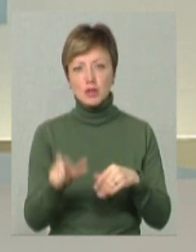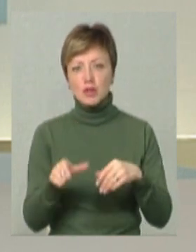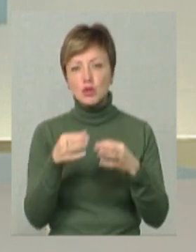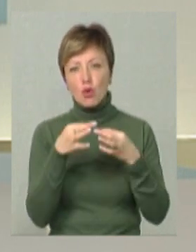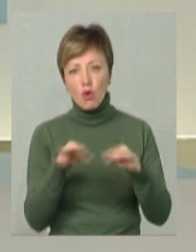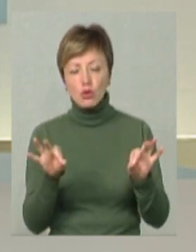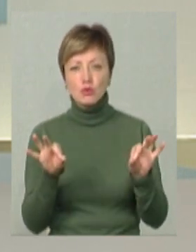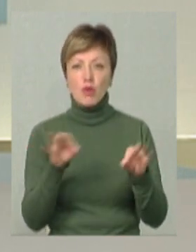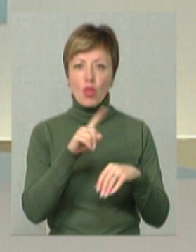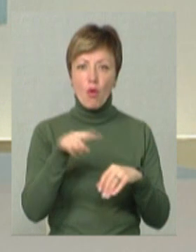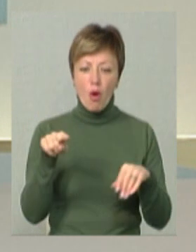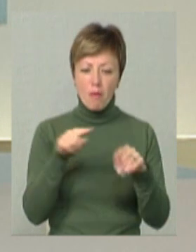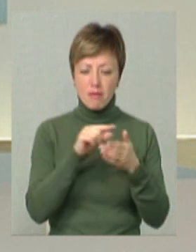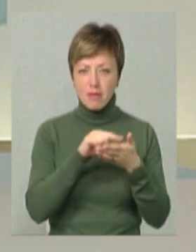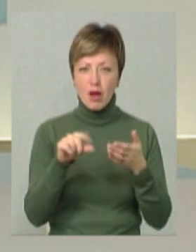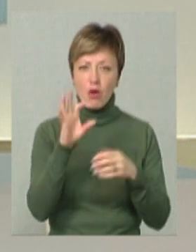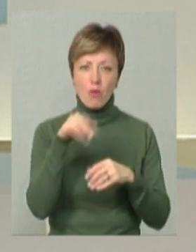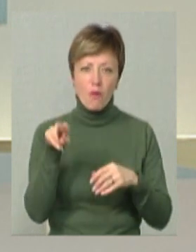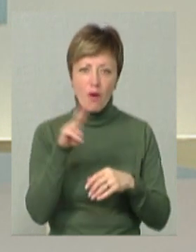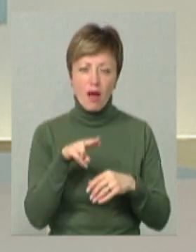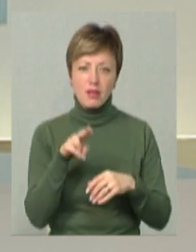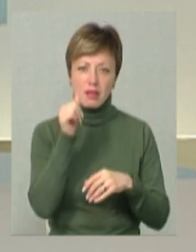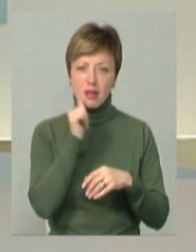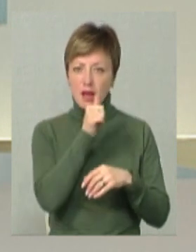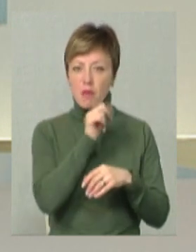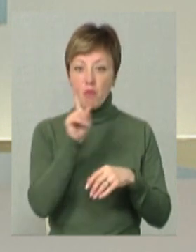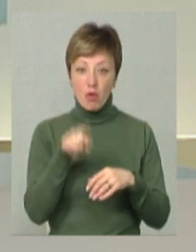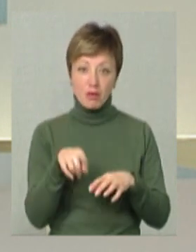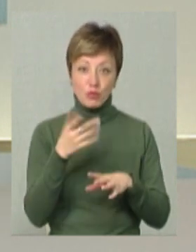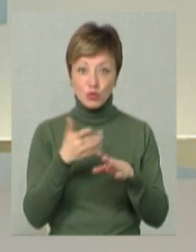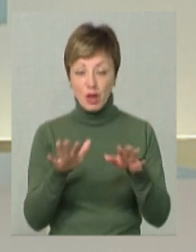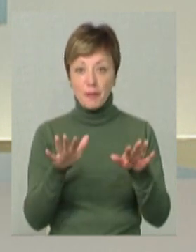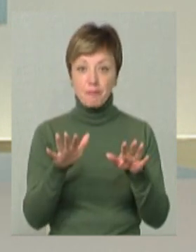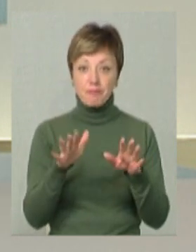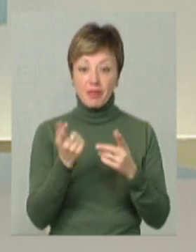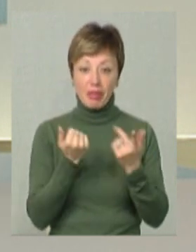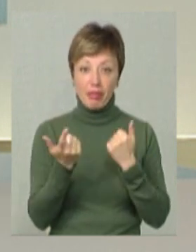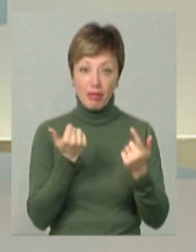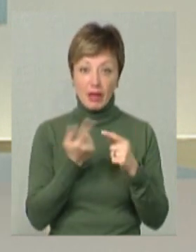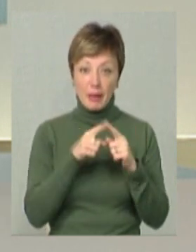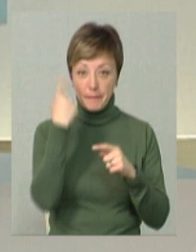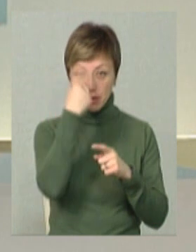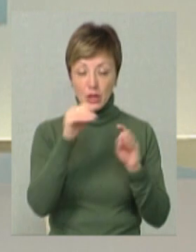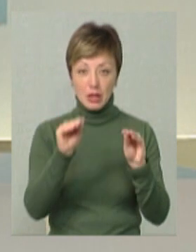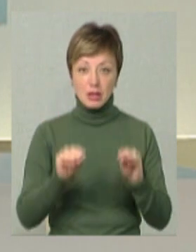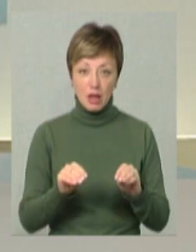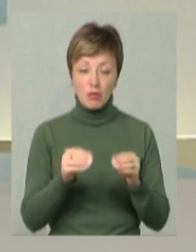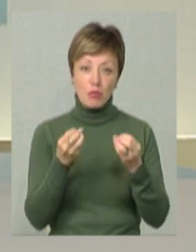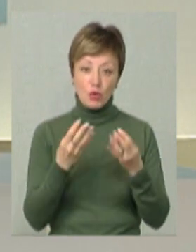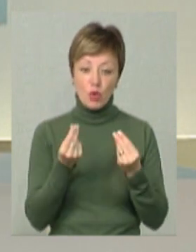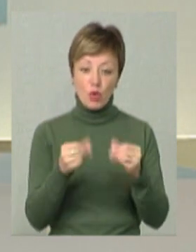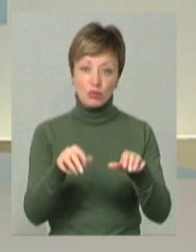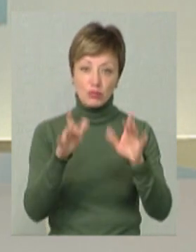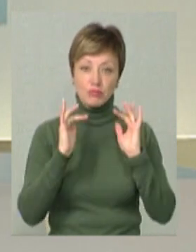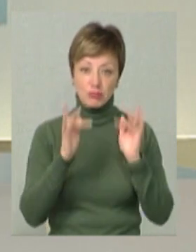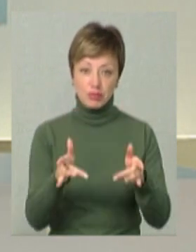надати доступ, номер картки, пін-коди і потім вже шляхом маніпуляцій, виманивши ці персональні дані, вони просто